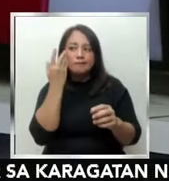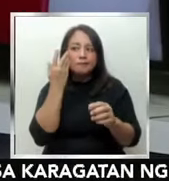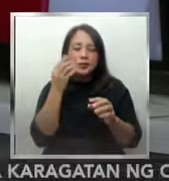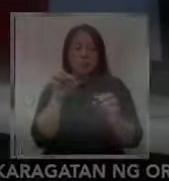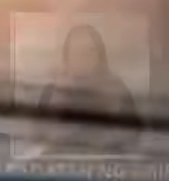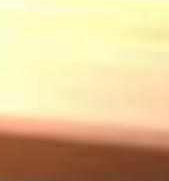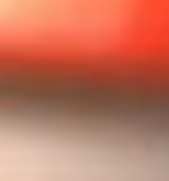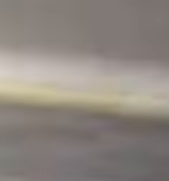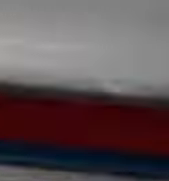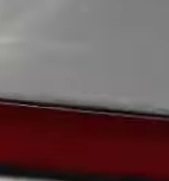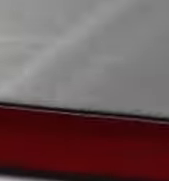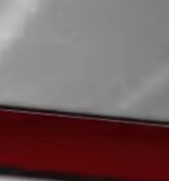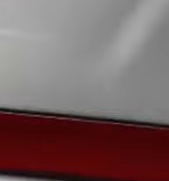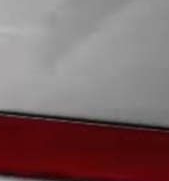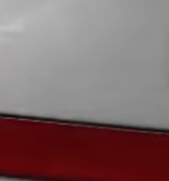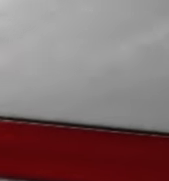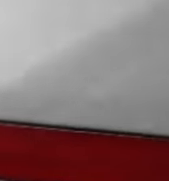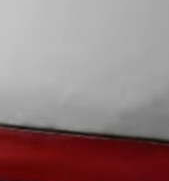si Emil Sumangil